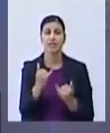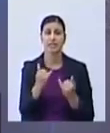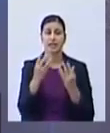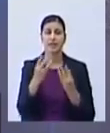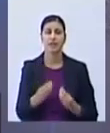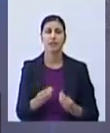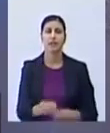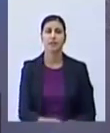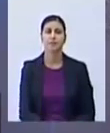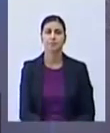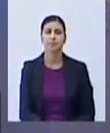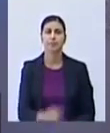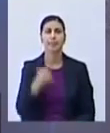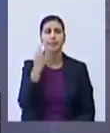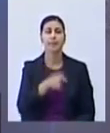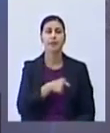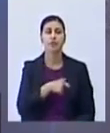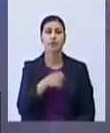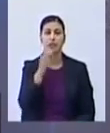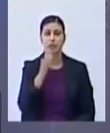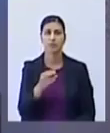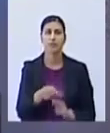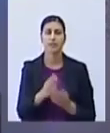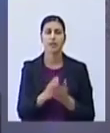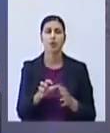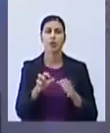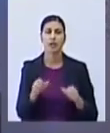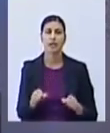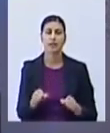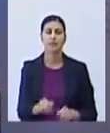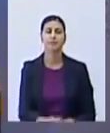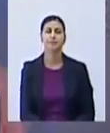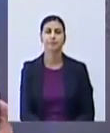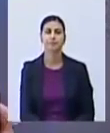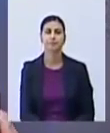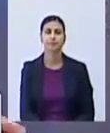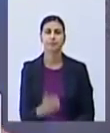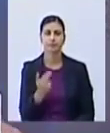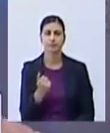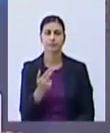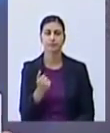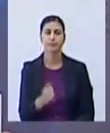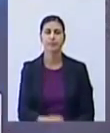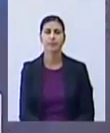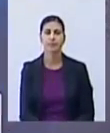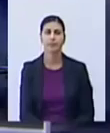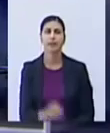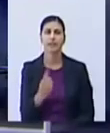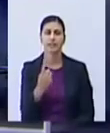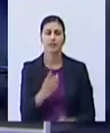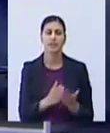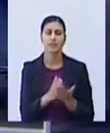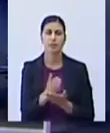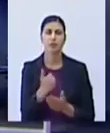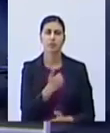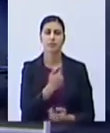დღევანდელი მაჟორიტარები გეოგნებით ესენი არიან ოლიგარქები, ესენი არიან ადამიანები, რომლებიც არავითარჩებდა გადაწყვეტილებას. კიდევ ერთი